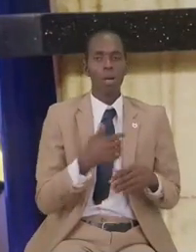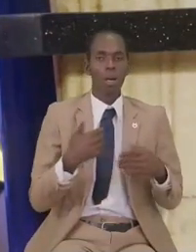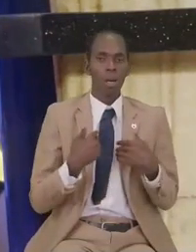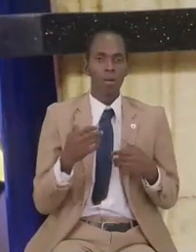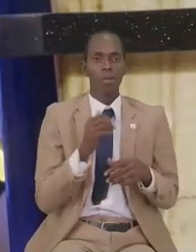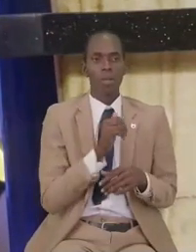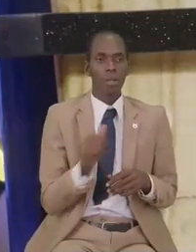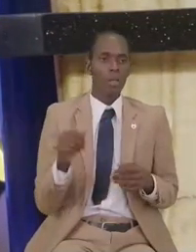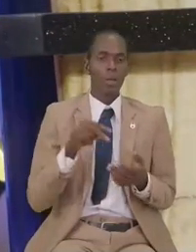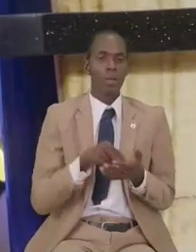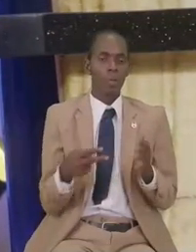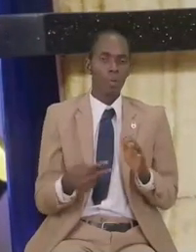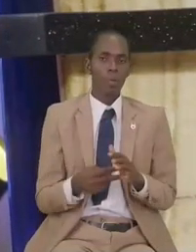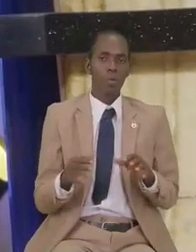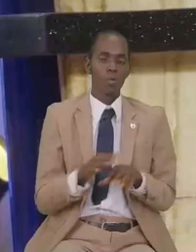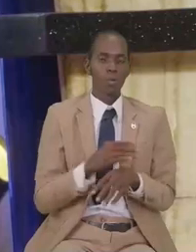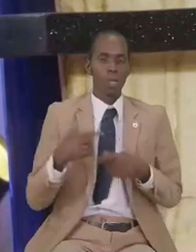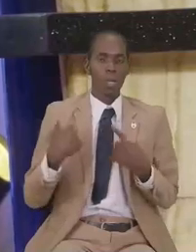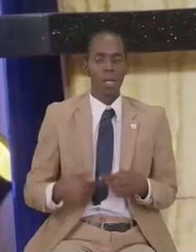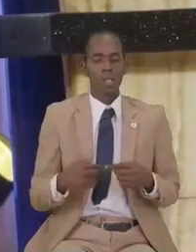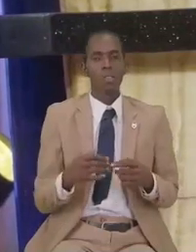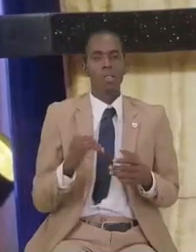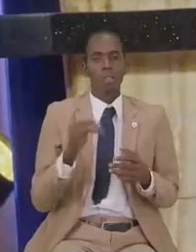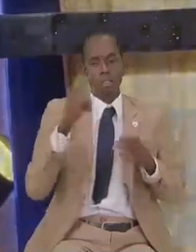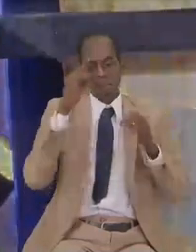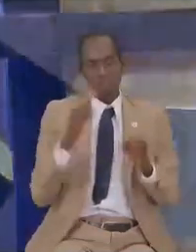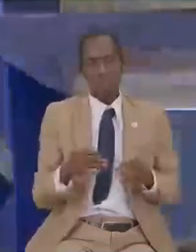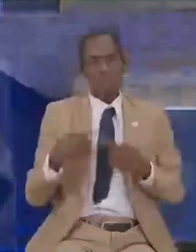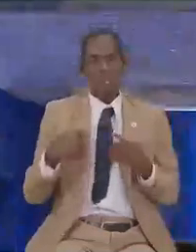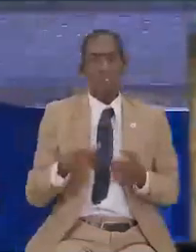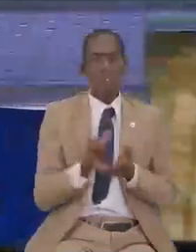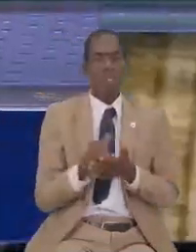résolu que nous n'allons pas nous souiller. On va à